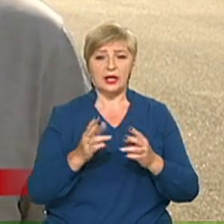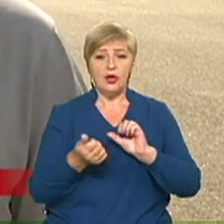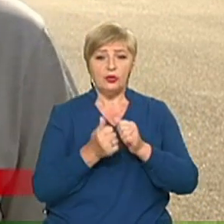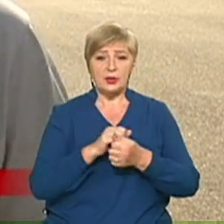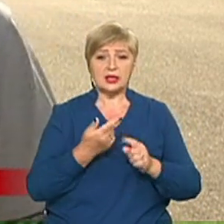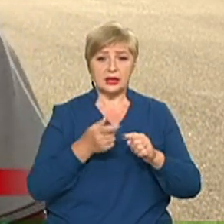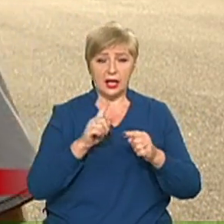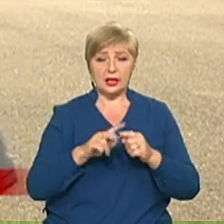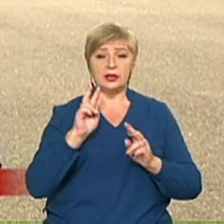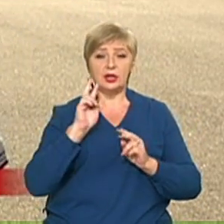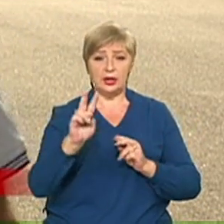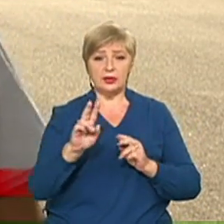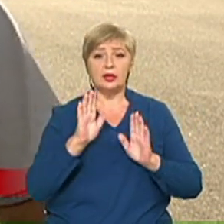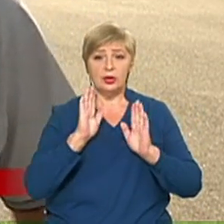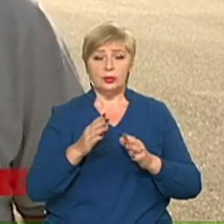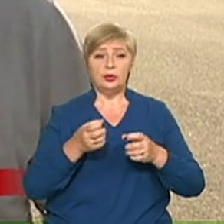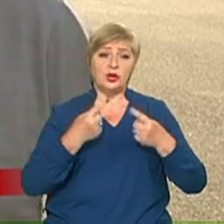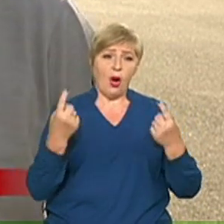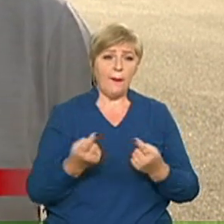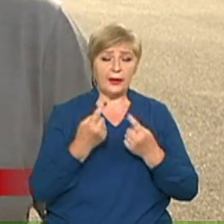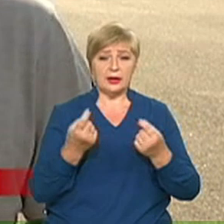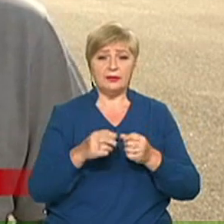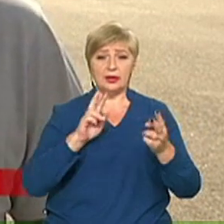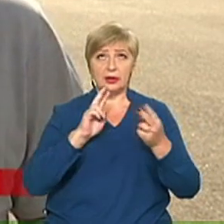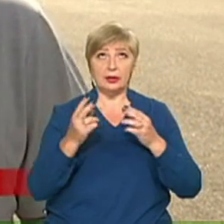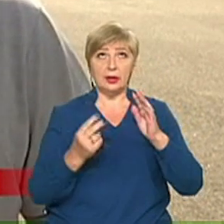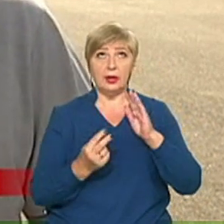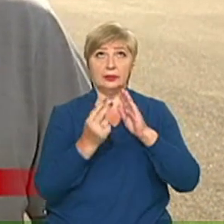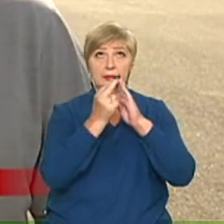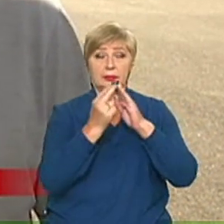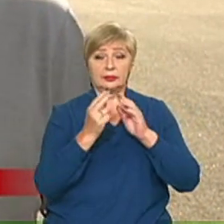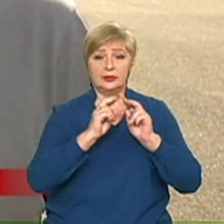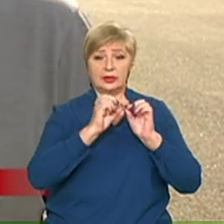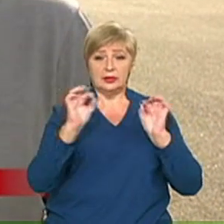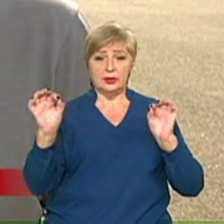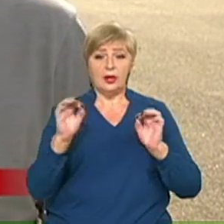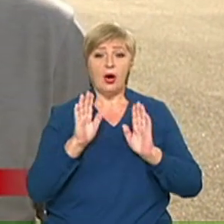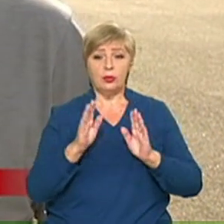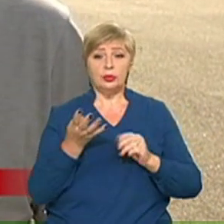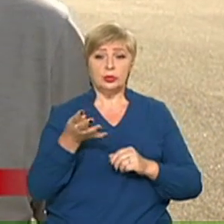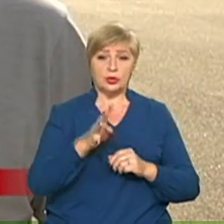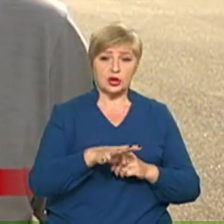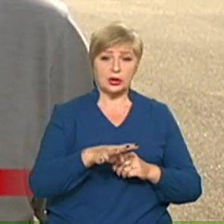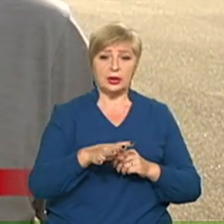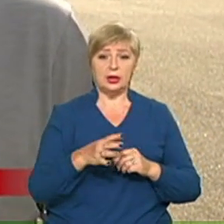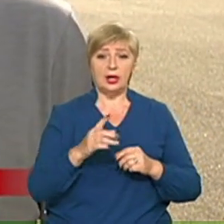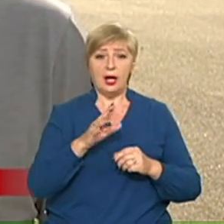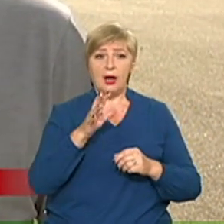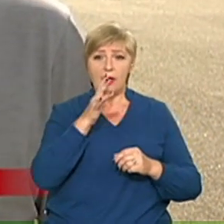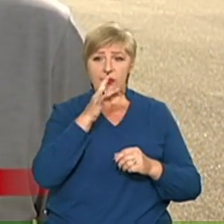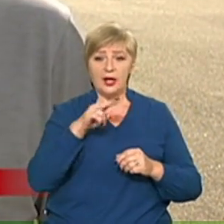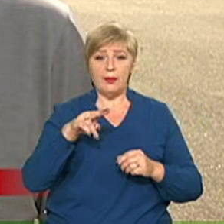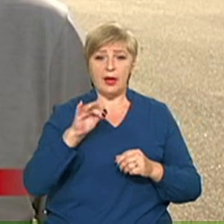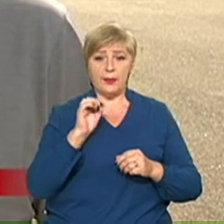этих троллейбусов будут работать обыкновенные троллейбусы под контактной сетью. Они будут работать 4 единицы в час пик